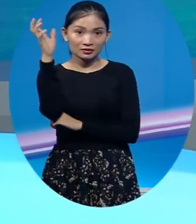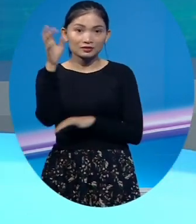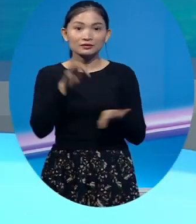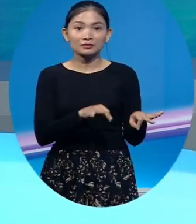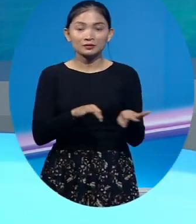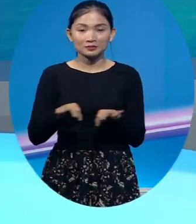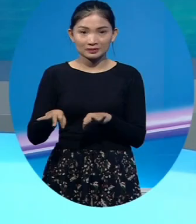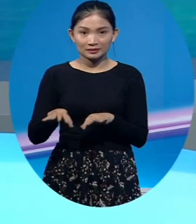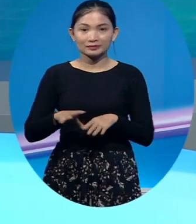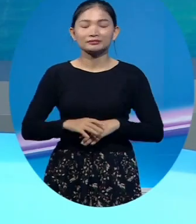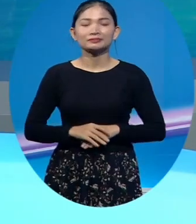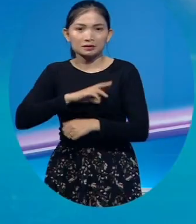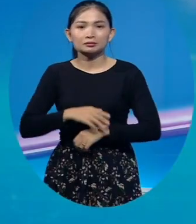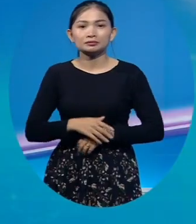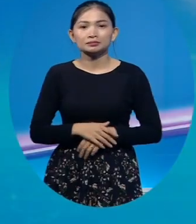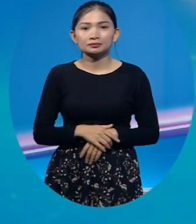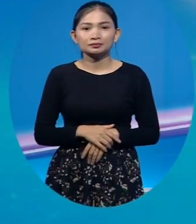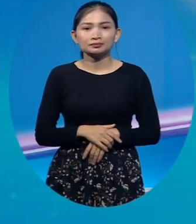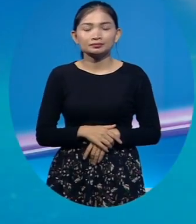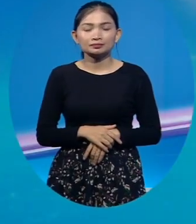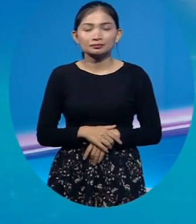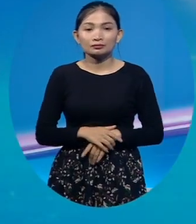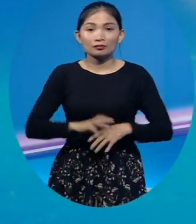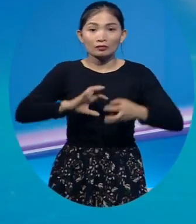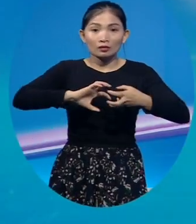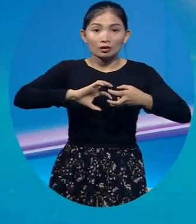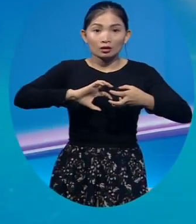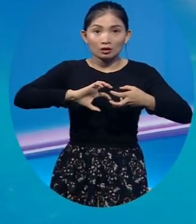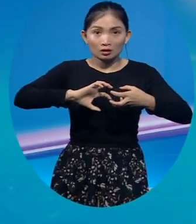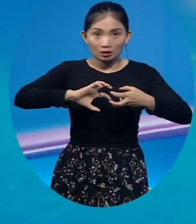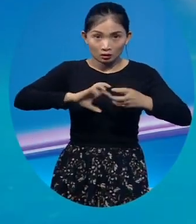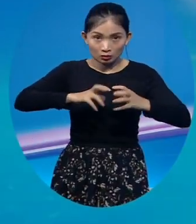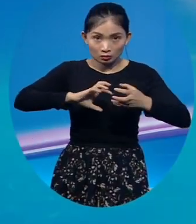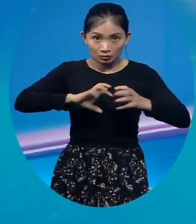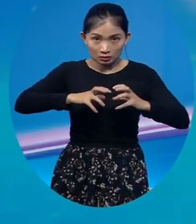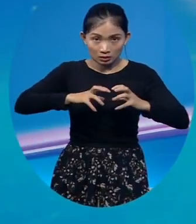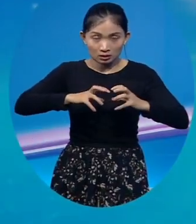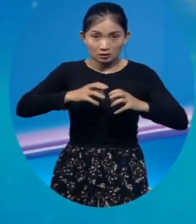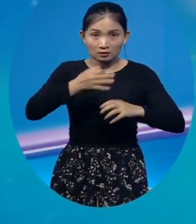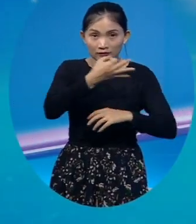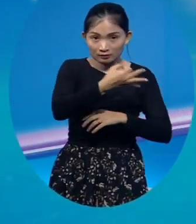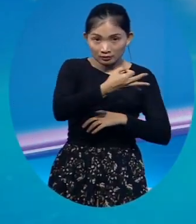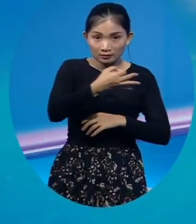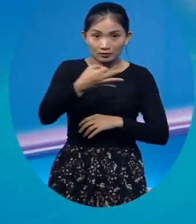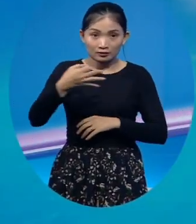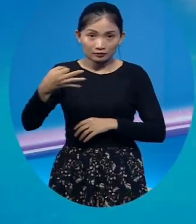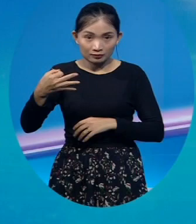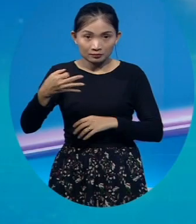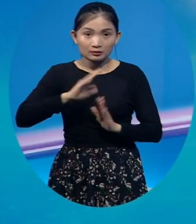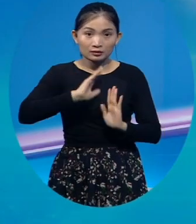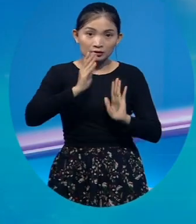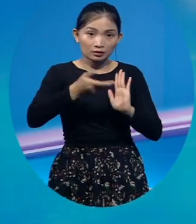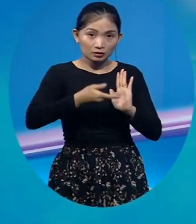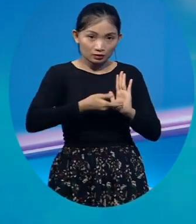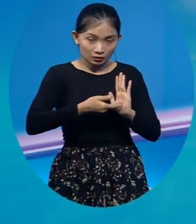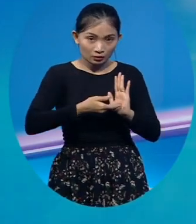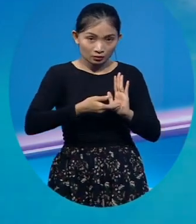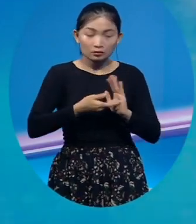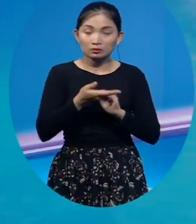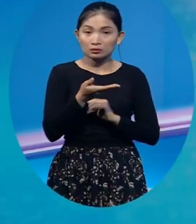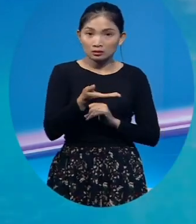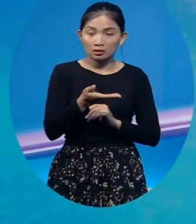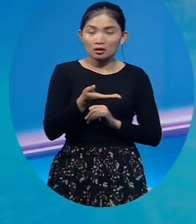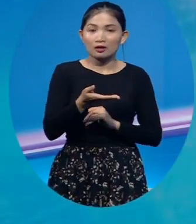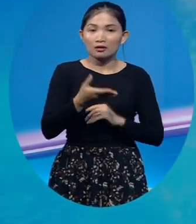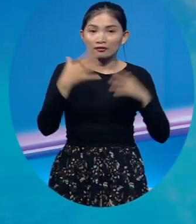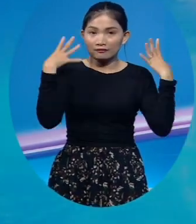sẽ có những nội dung sau. Công ty Finance Future giới thiệu sự kiện đặc biệt Amazing Race Phần Lan và Việt Nam kết hợp